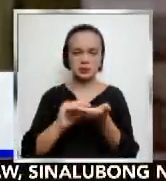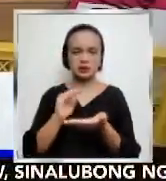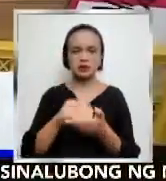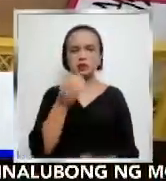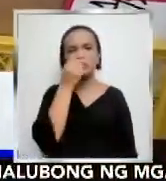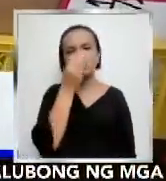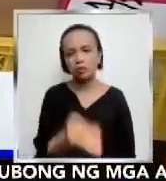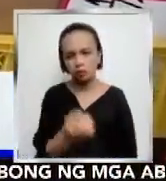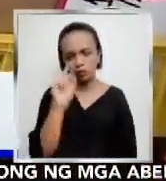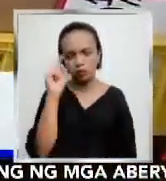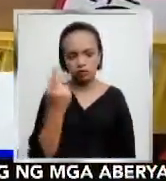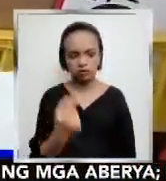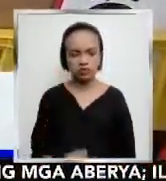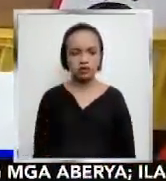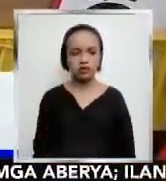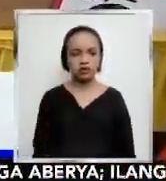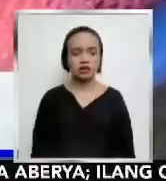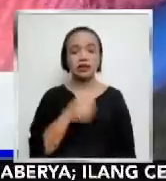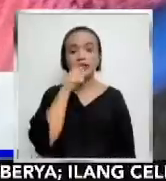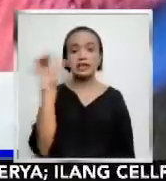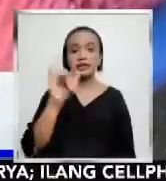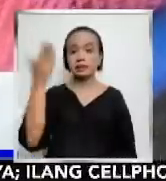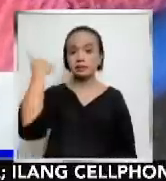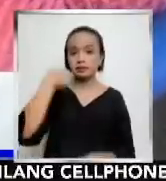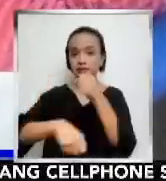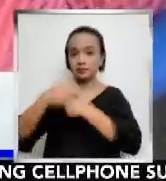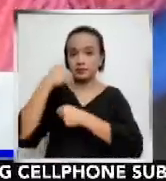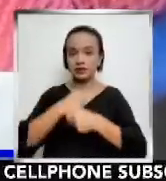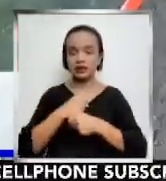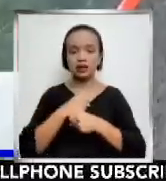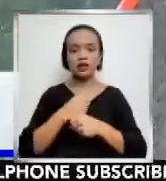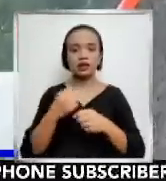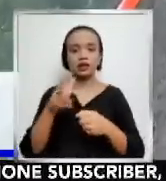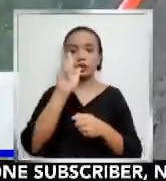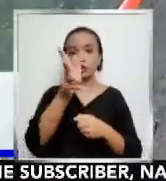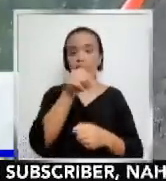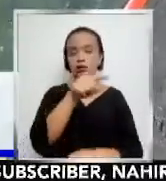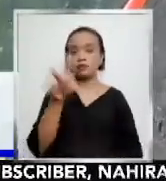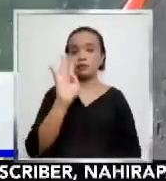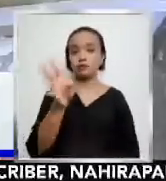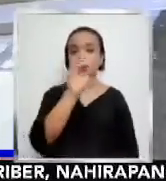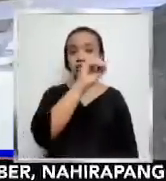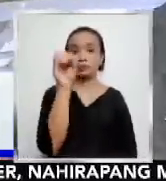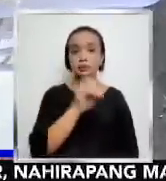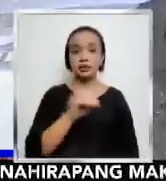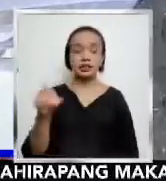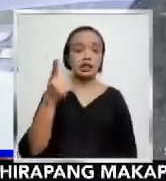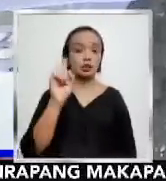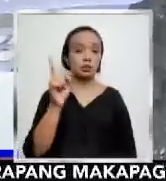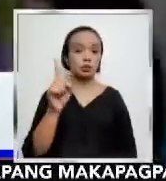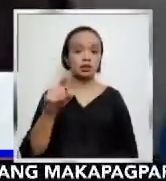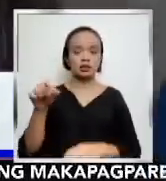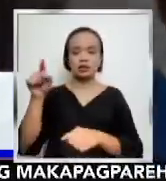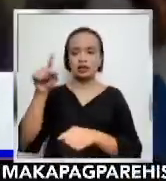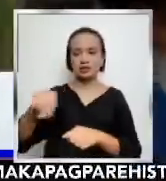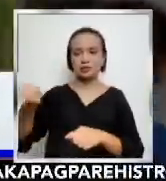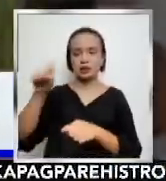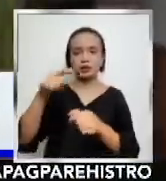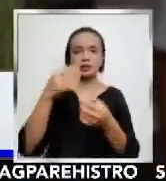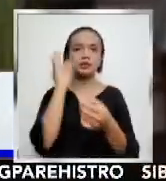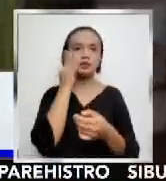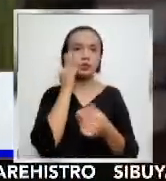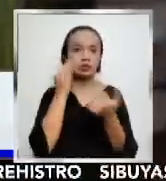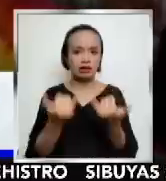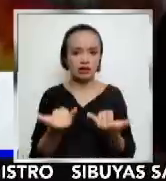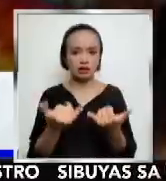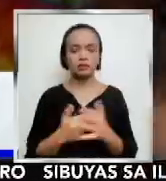vendors ngayon. Kumpara kasi nung nakarang taon, tumaas ng 30 to 40% ang presyo ng mga bilog na prutas ngayon. Yung iba,